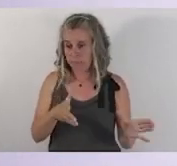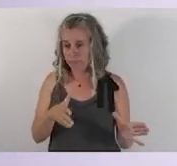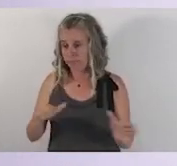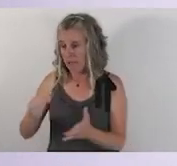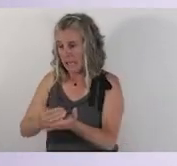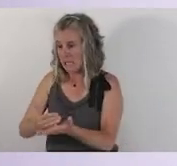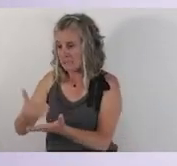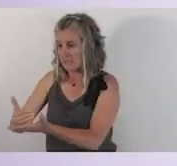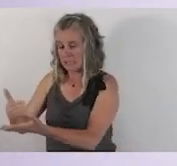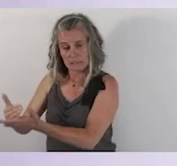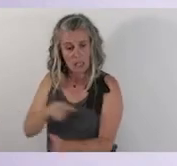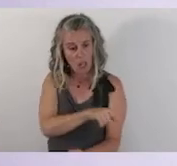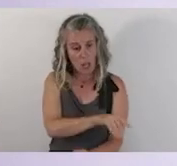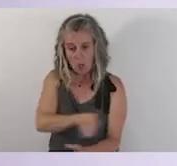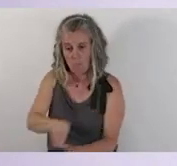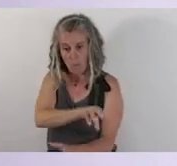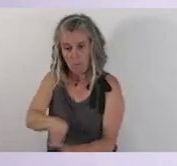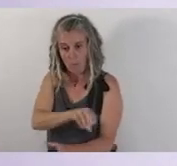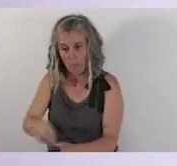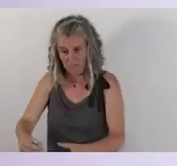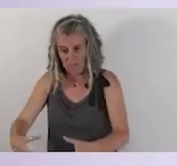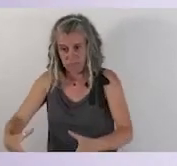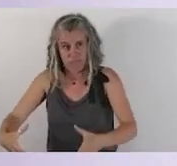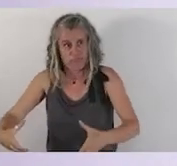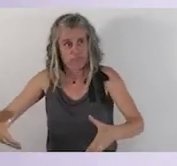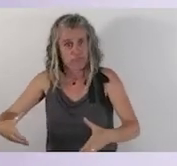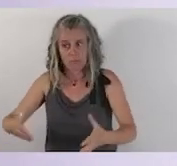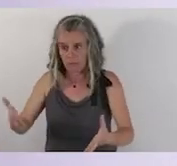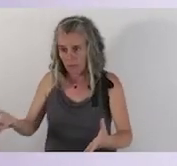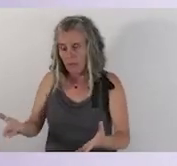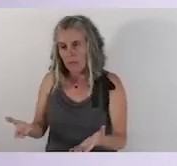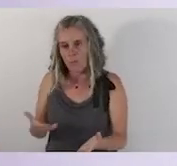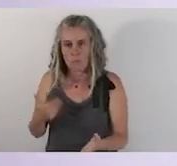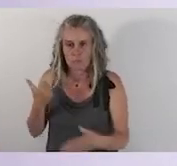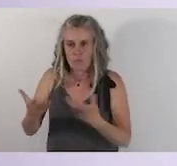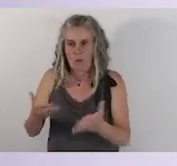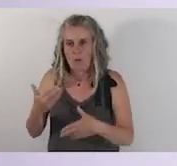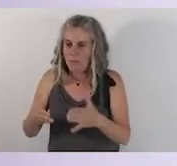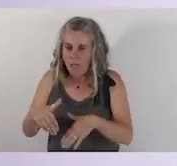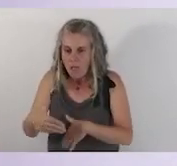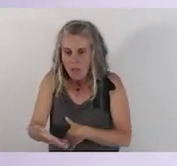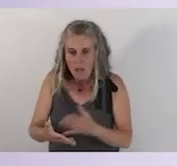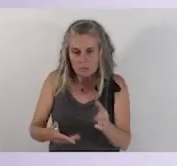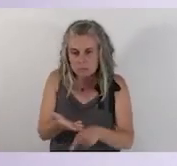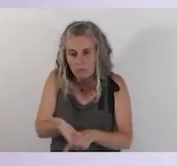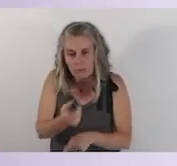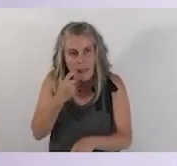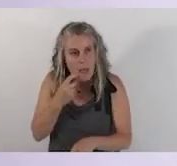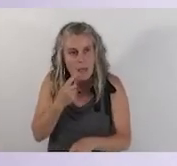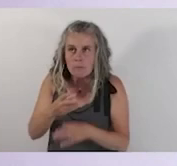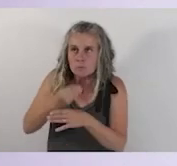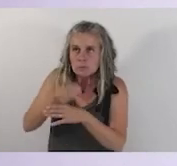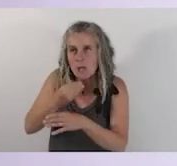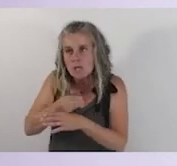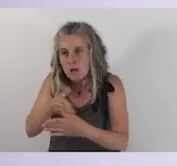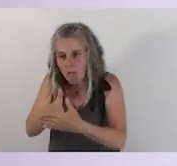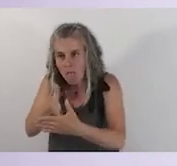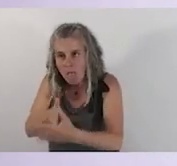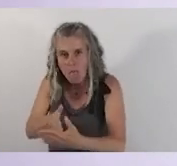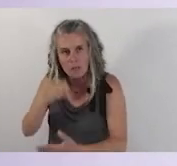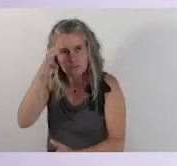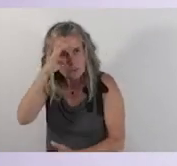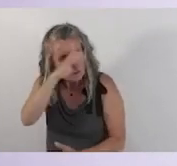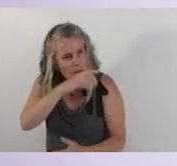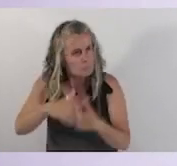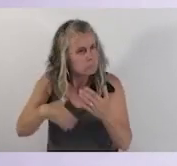par classe, qui, de ce fait-là, peut entraîner des difficultés d'apprentissage et difficultés à l'école. De ce fait, nous saisissons